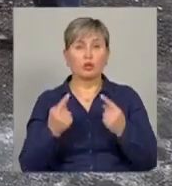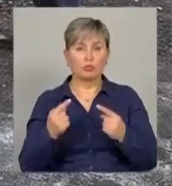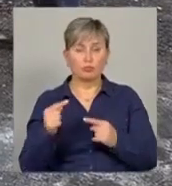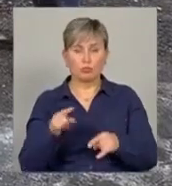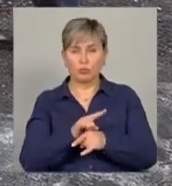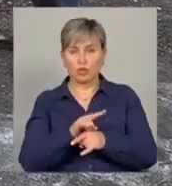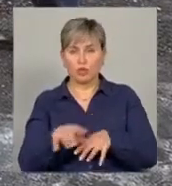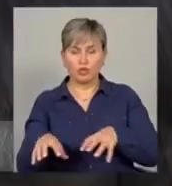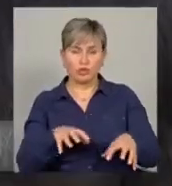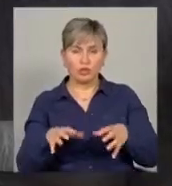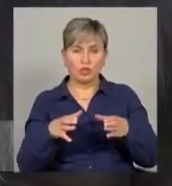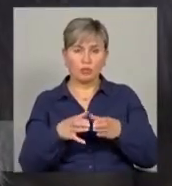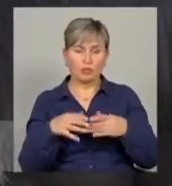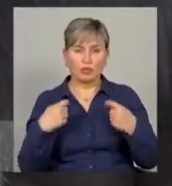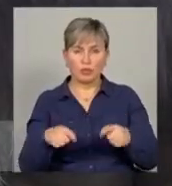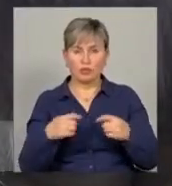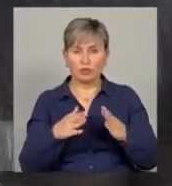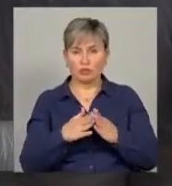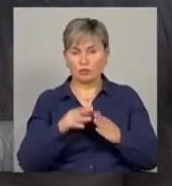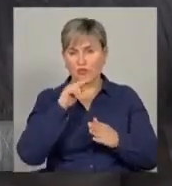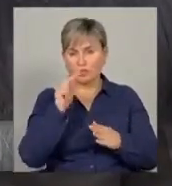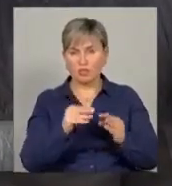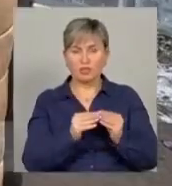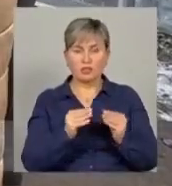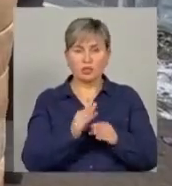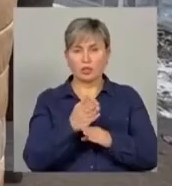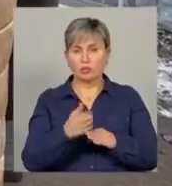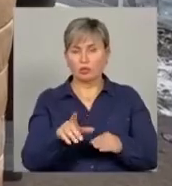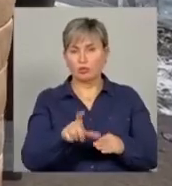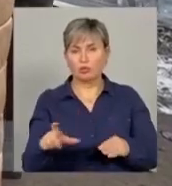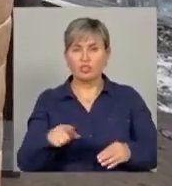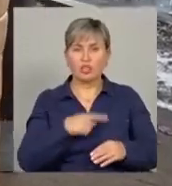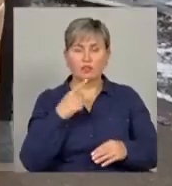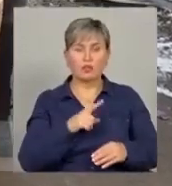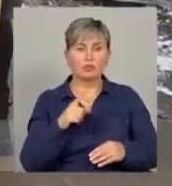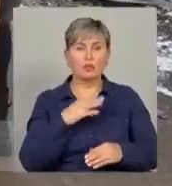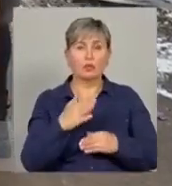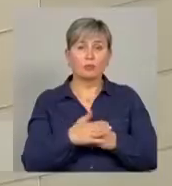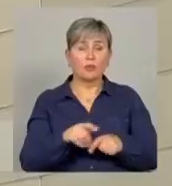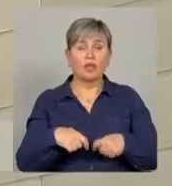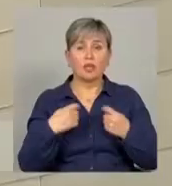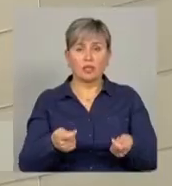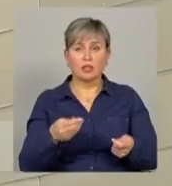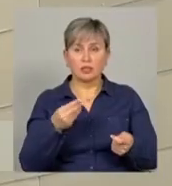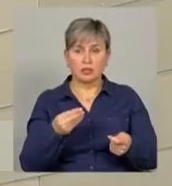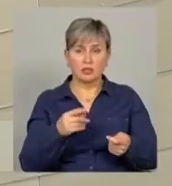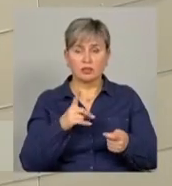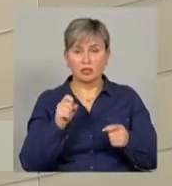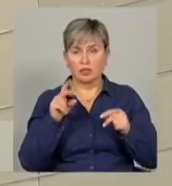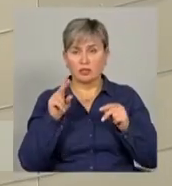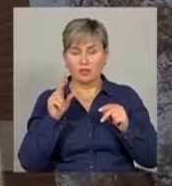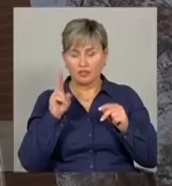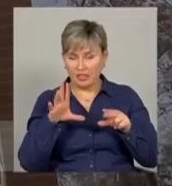схеме компанию по продаже недвижимости обвиняют десятки дольщиков. Люди говорят, что передали деньги за обещанные квадратные метры в